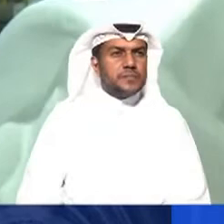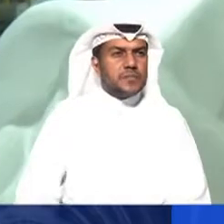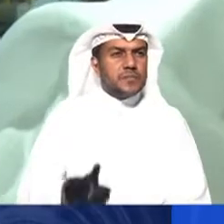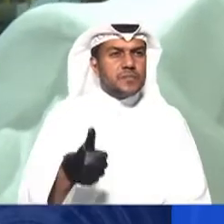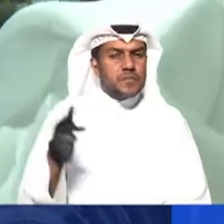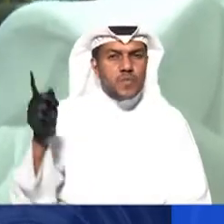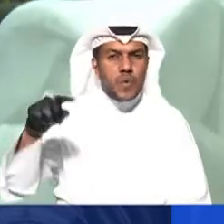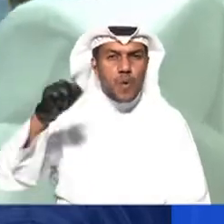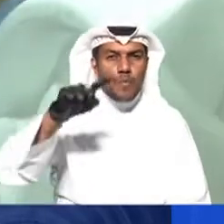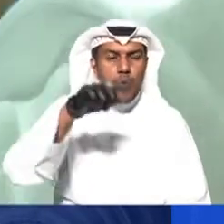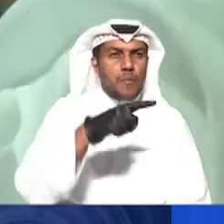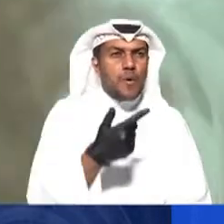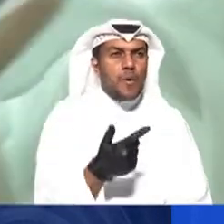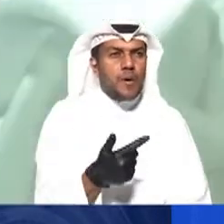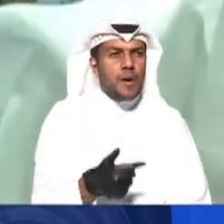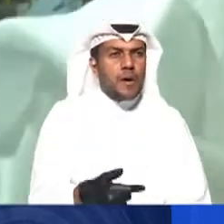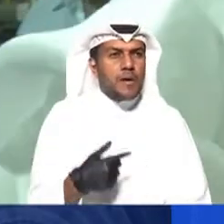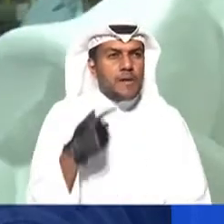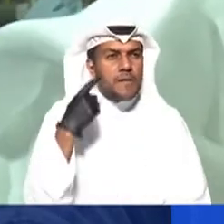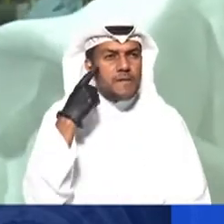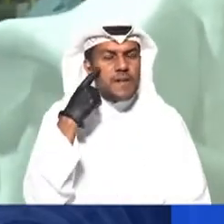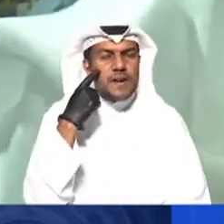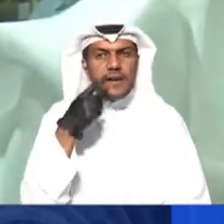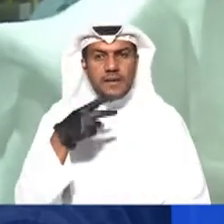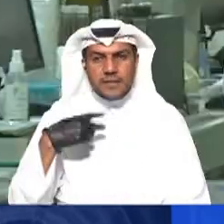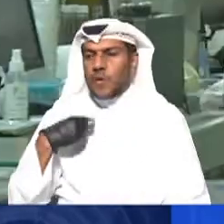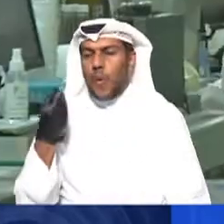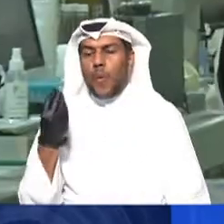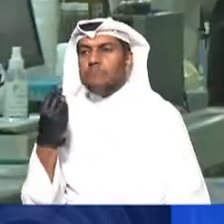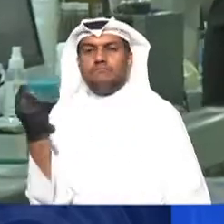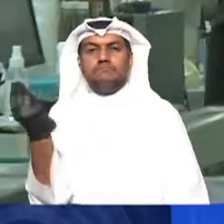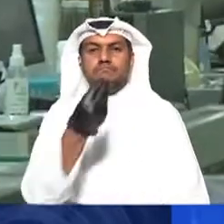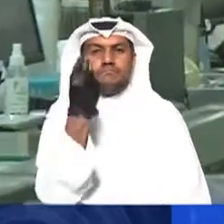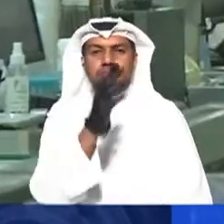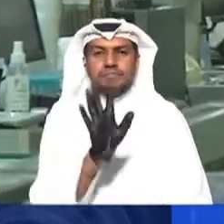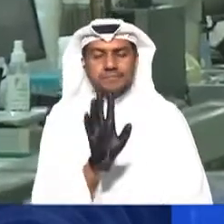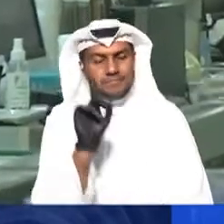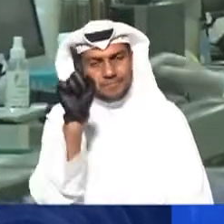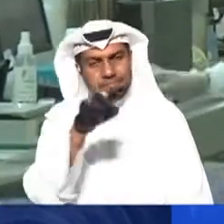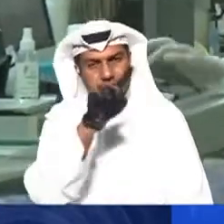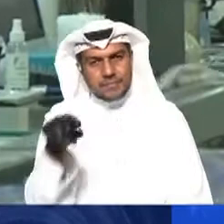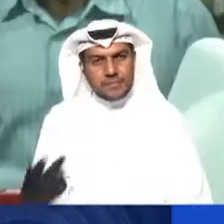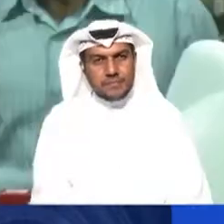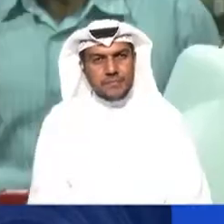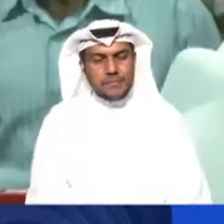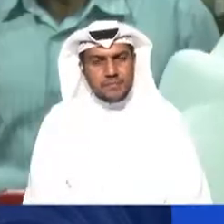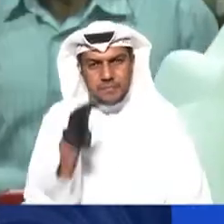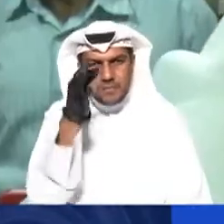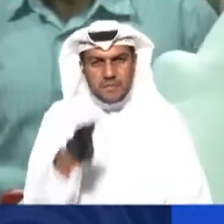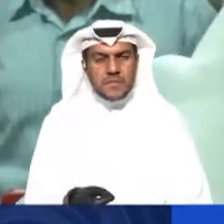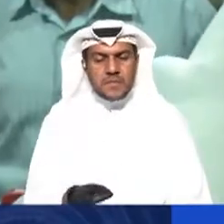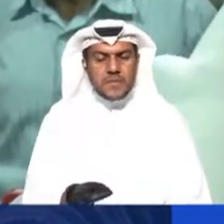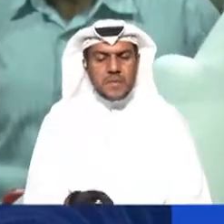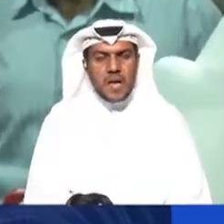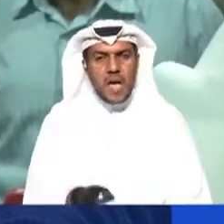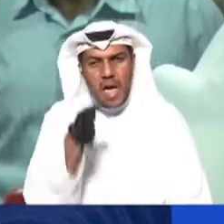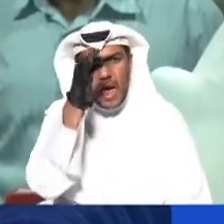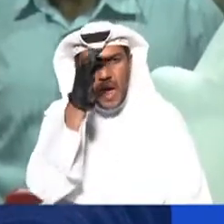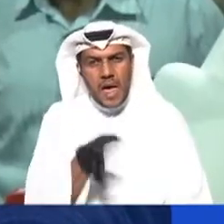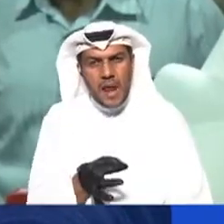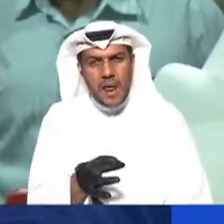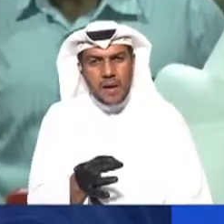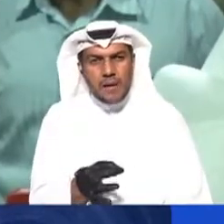يعني، احنا مو جايين نتمشى بالجمعية ولا حبنا لهذا، ملتزمين، الكل ملتزم